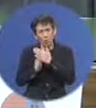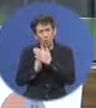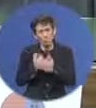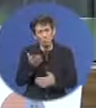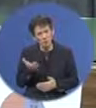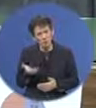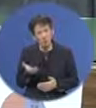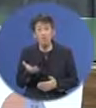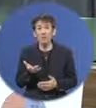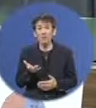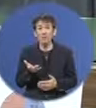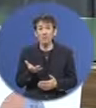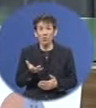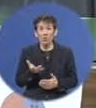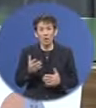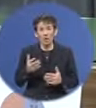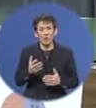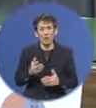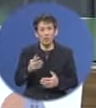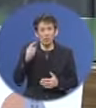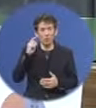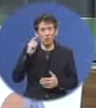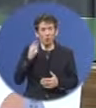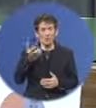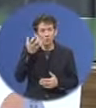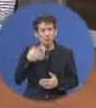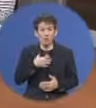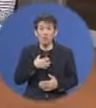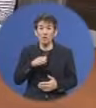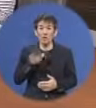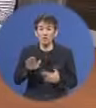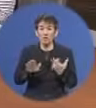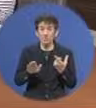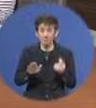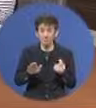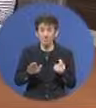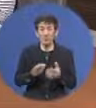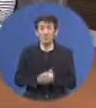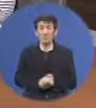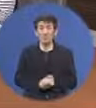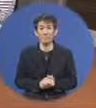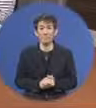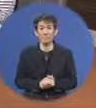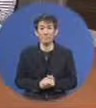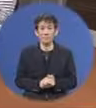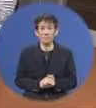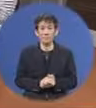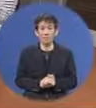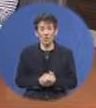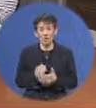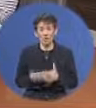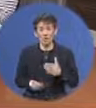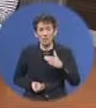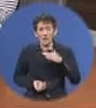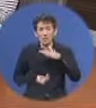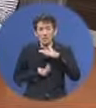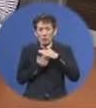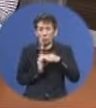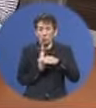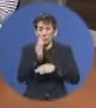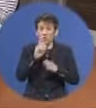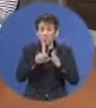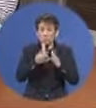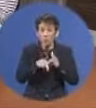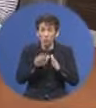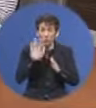かですね、そういうような議論が、まあ、すでに起こってるわけですね、 はい、 で逆に言うとですねそこのピークを過ぎると、はい、むしろ